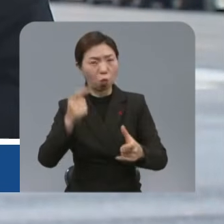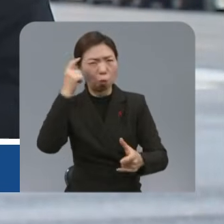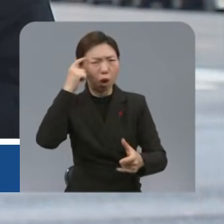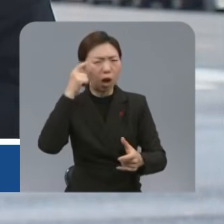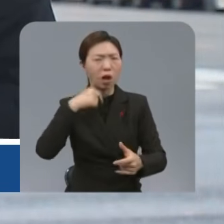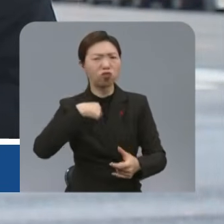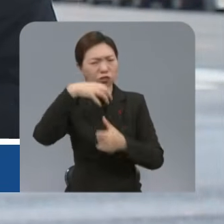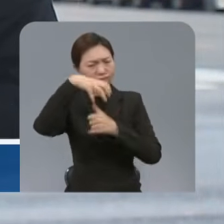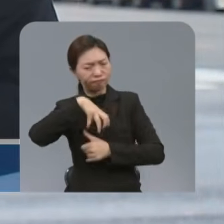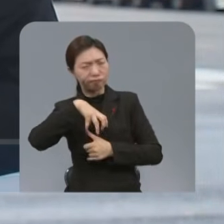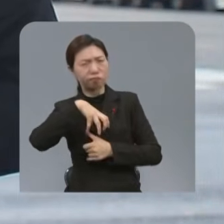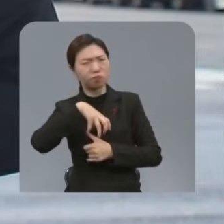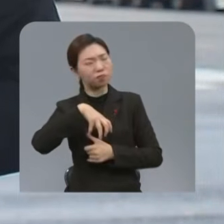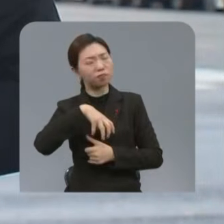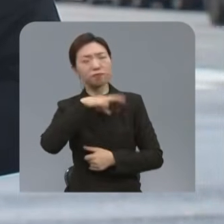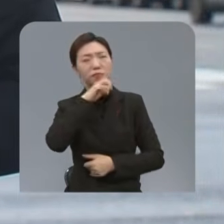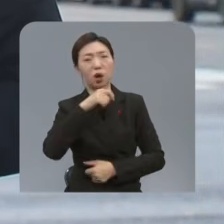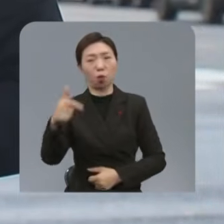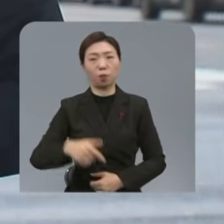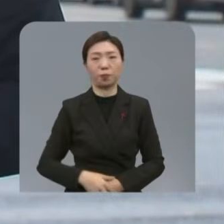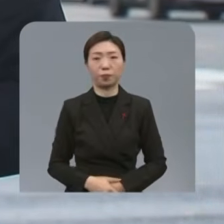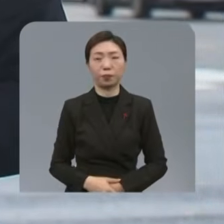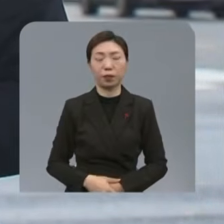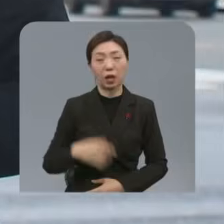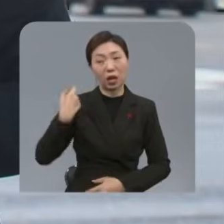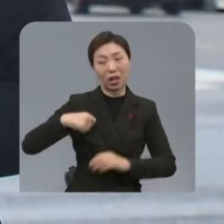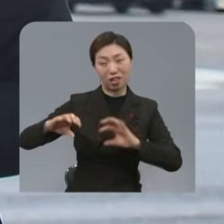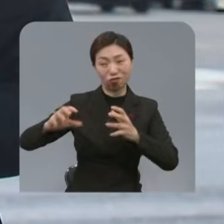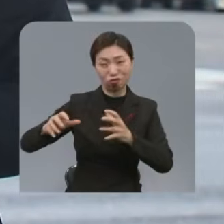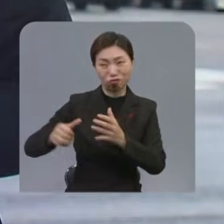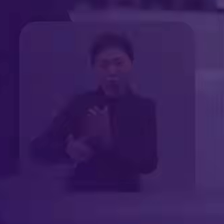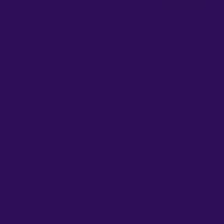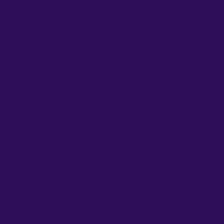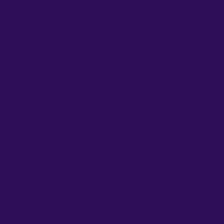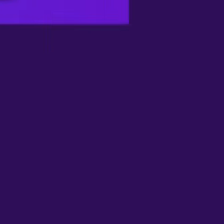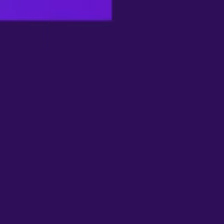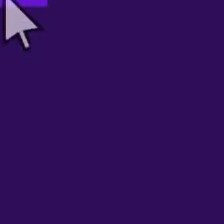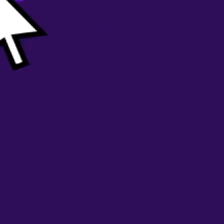더 높일 수 있다는 전망도 나옵니다. 워싱턴에서 KBS 뉴스 이정민입니다.